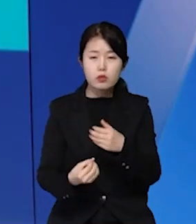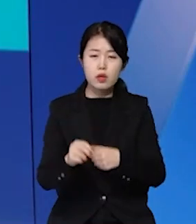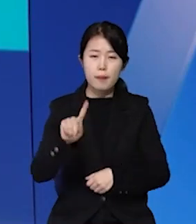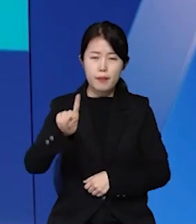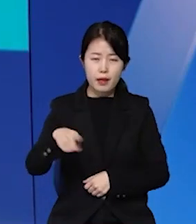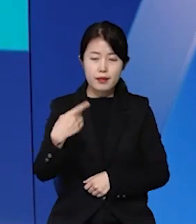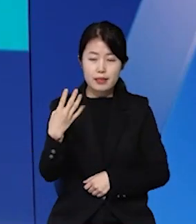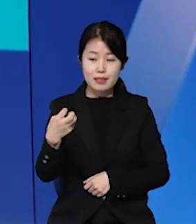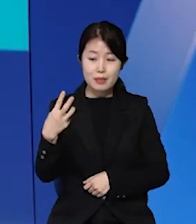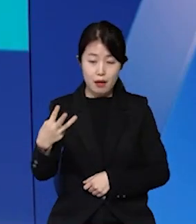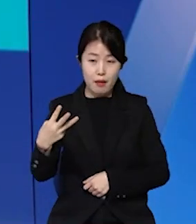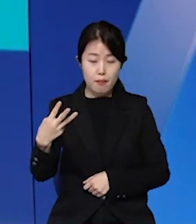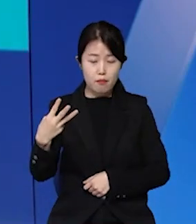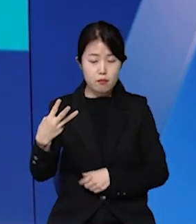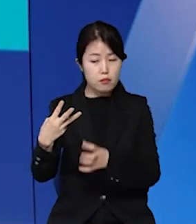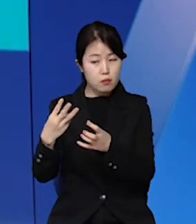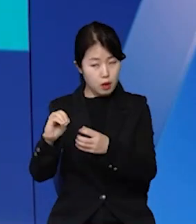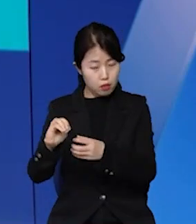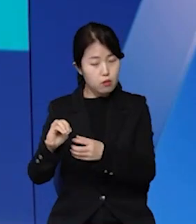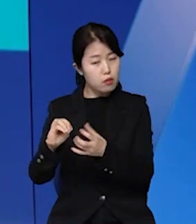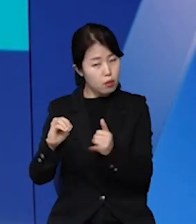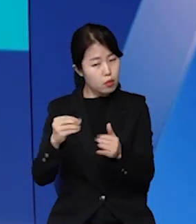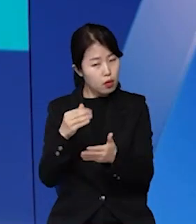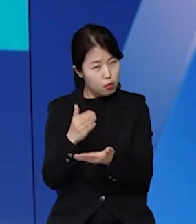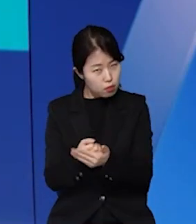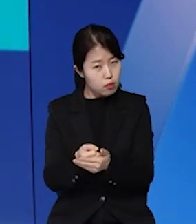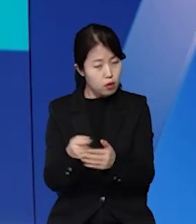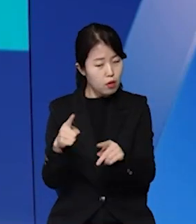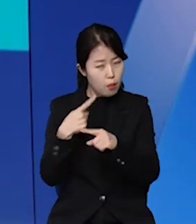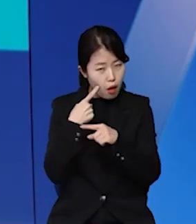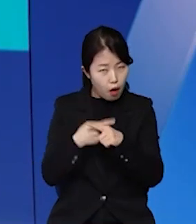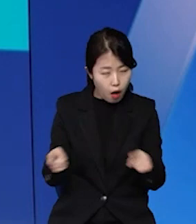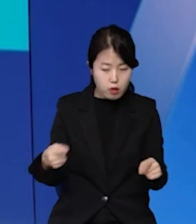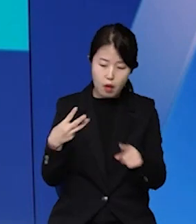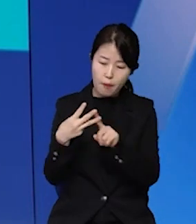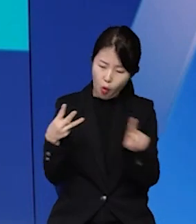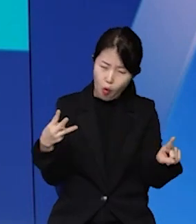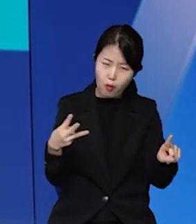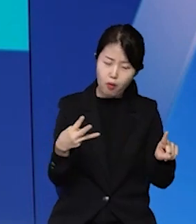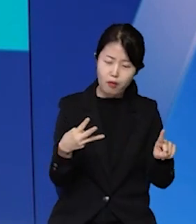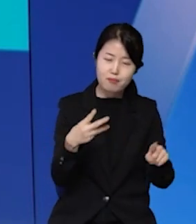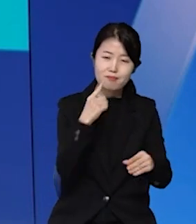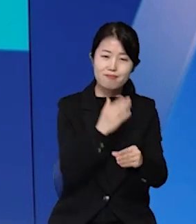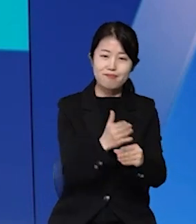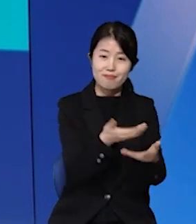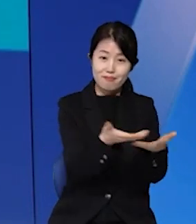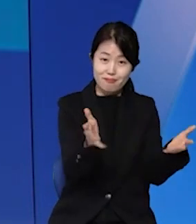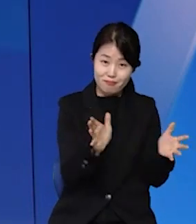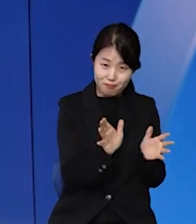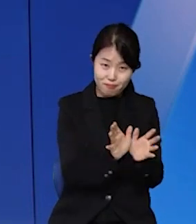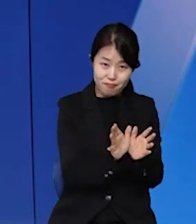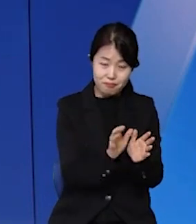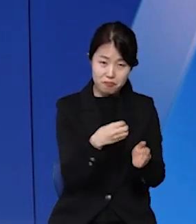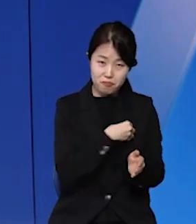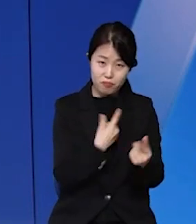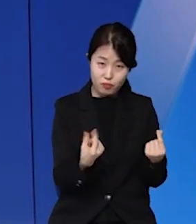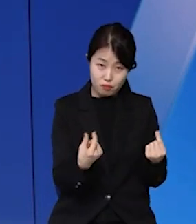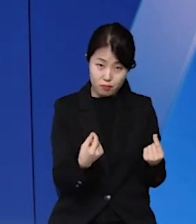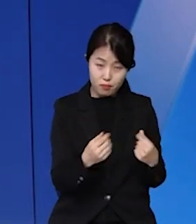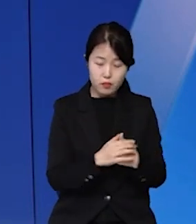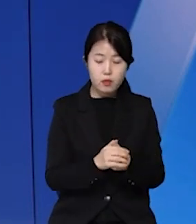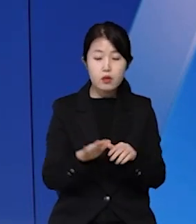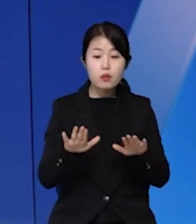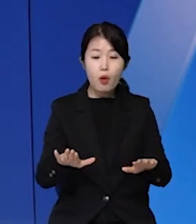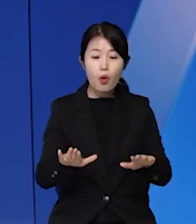명이니 3명 중 1명꼴로 민주당 당원인 셈입니다. 이 가운데 당비를 내겠다고